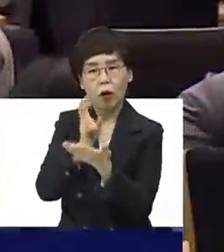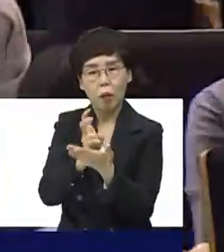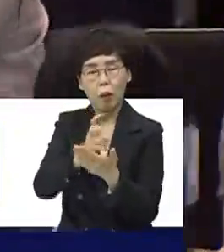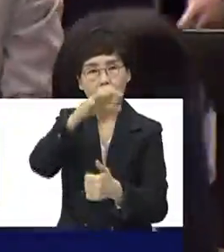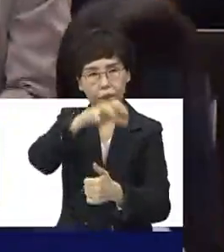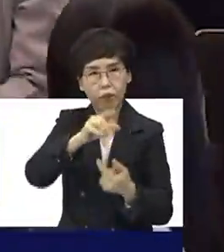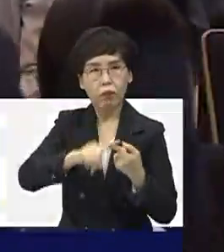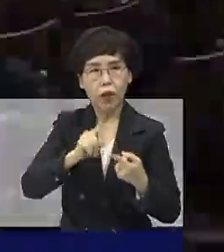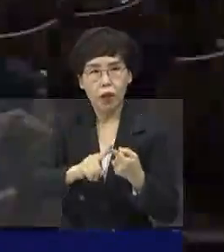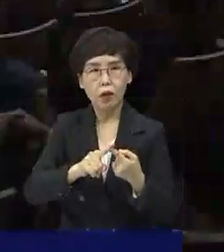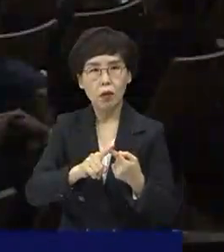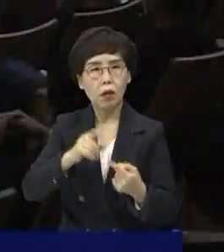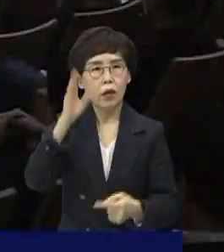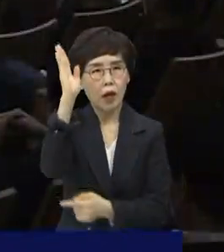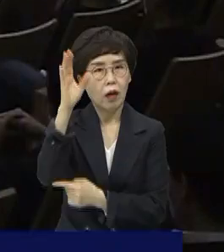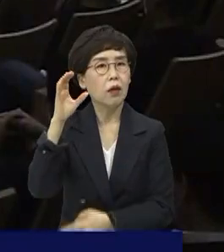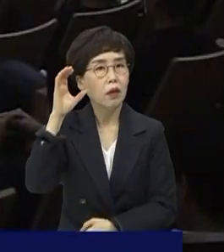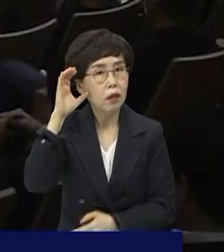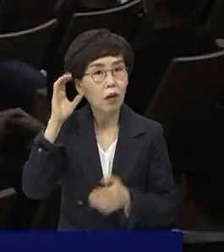의견을 들었습니다.